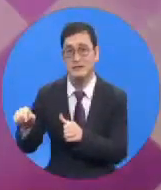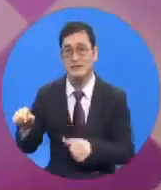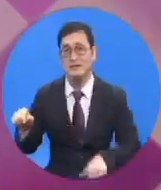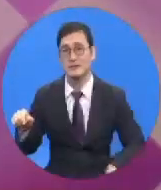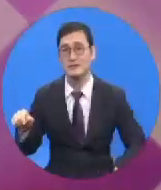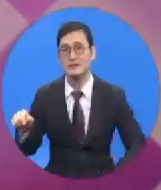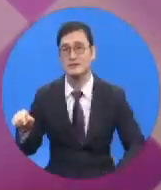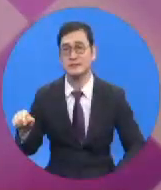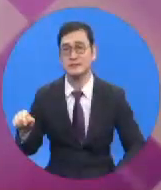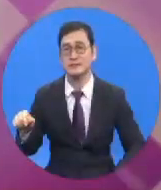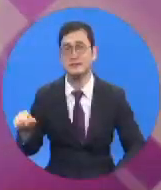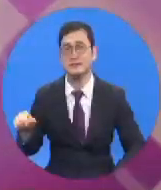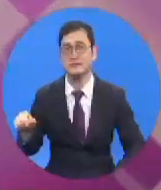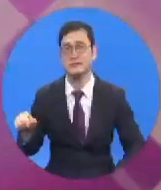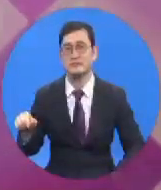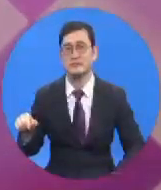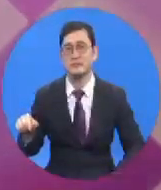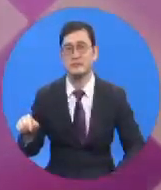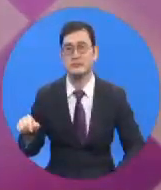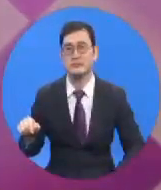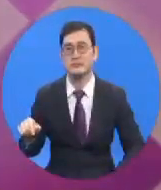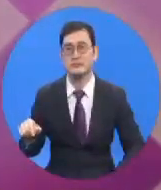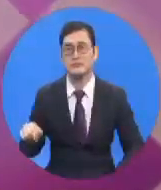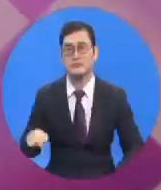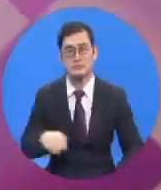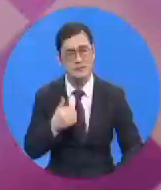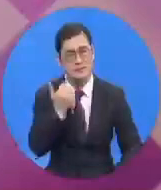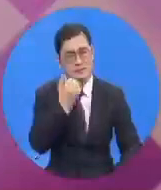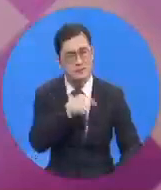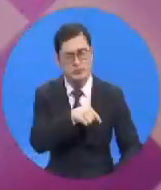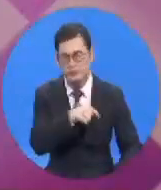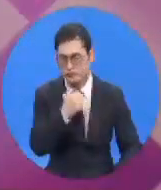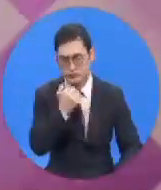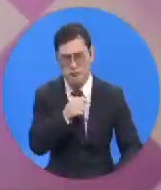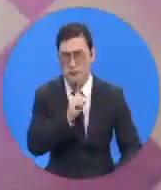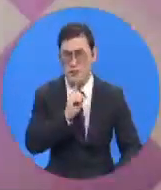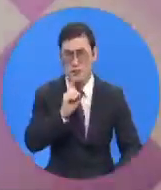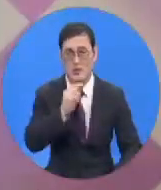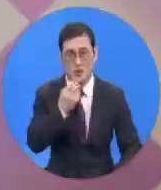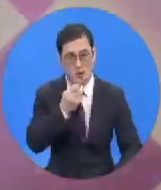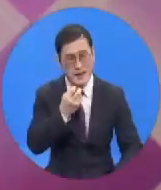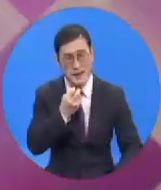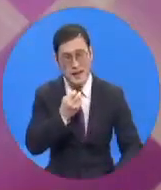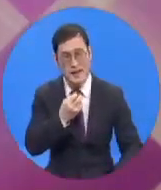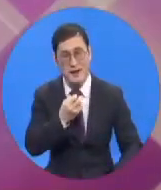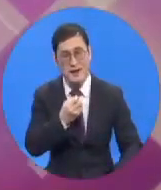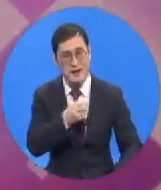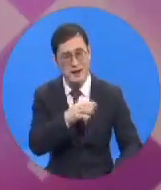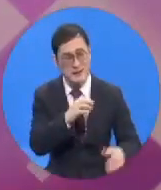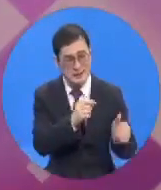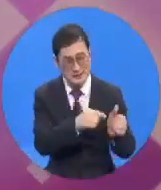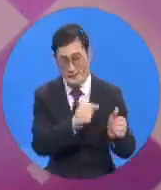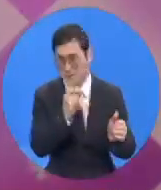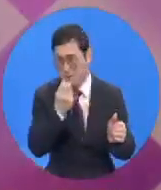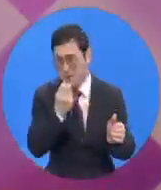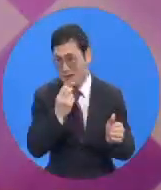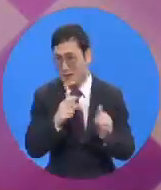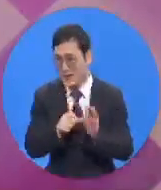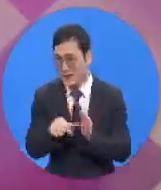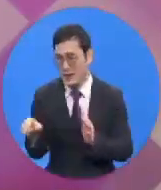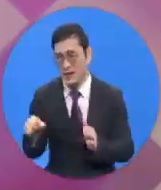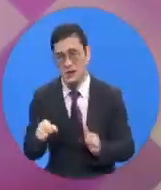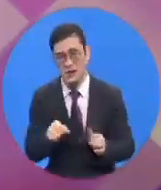이후에 한 달이 넘도록 신고자조차 조사하지 않았다. 이러다 보니까 수사 뭉개기하는 거 아니냐 이런 논란이 있었던 건데